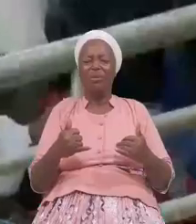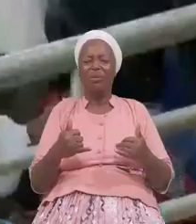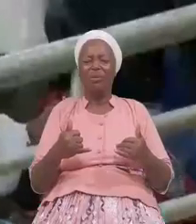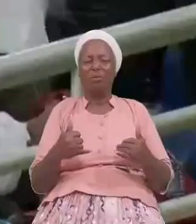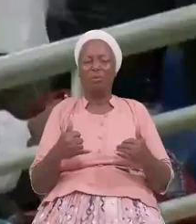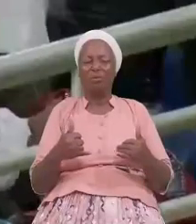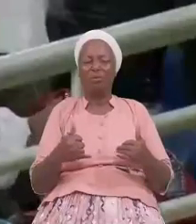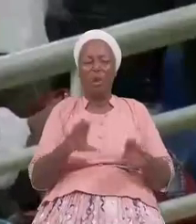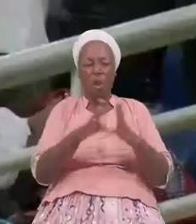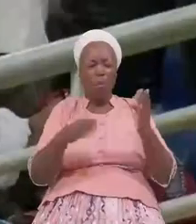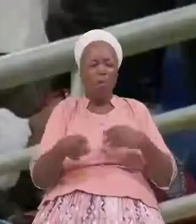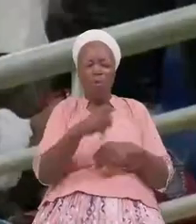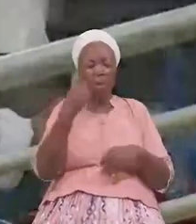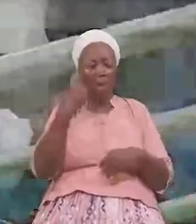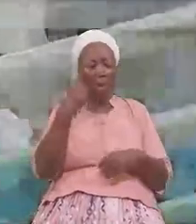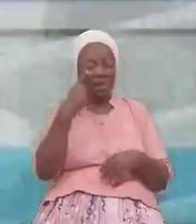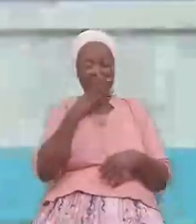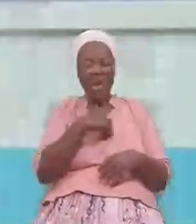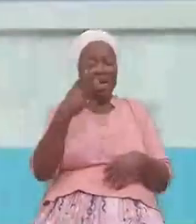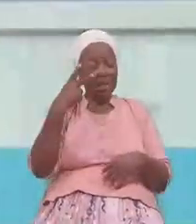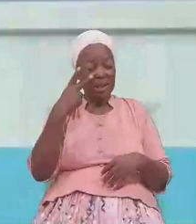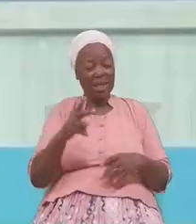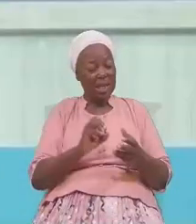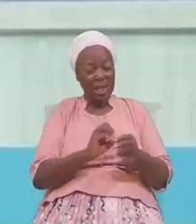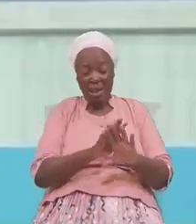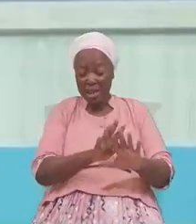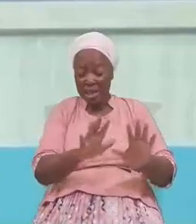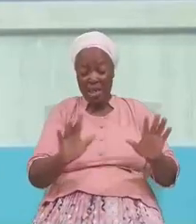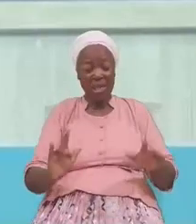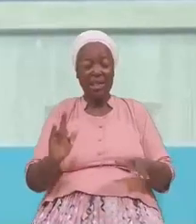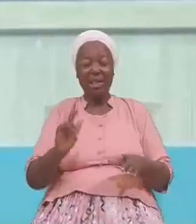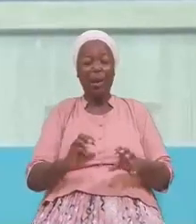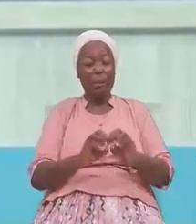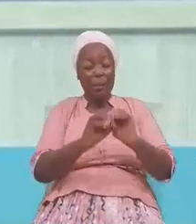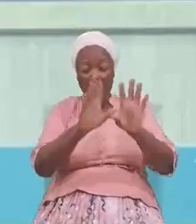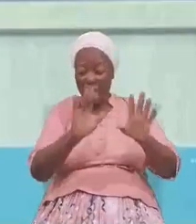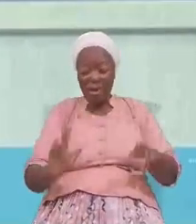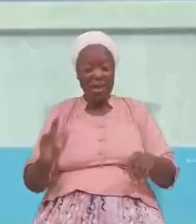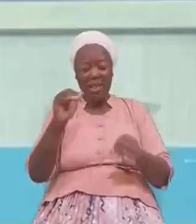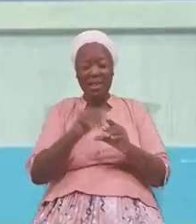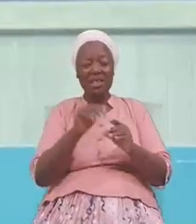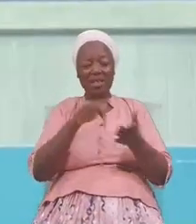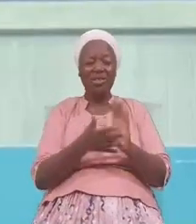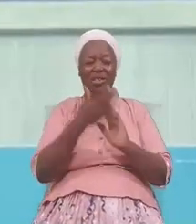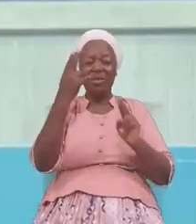yeux et vois clairement, lis clairement au nom de